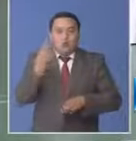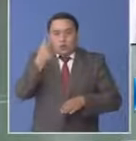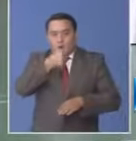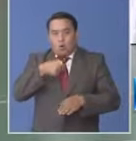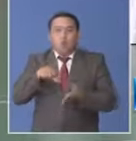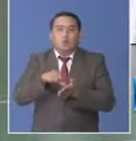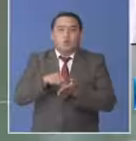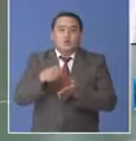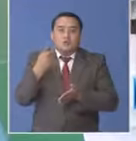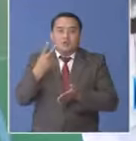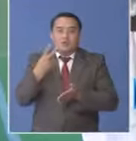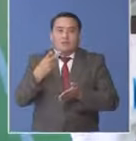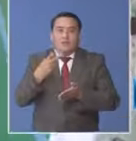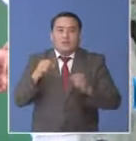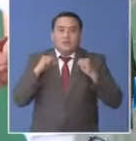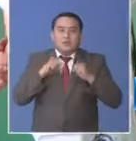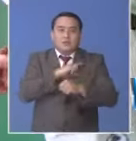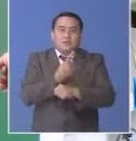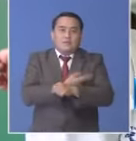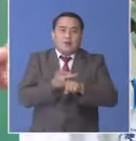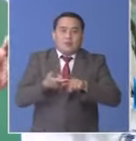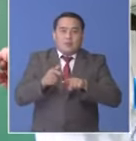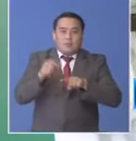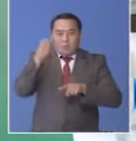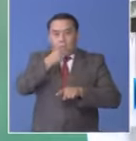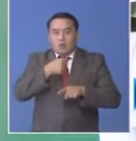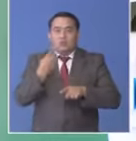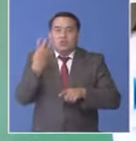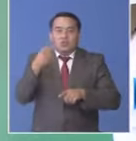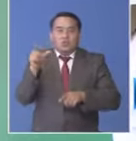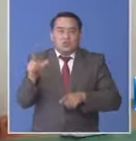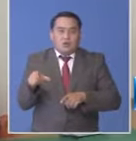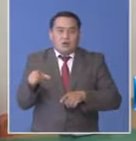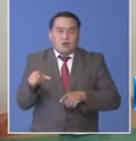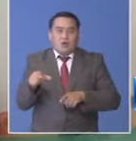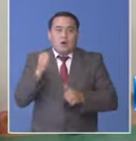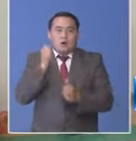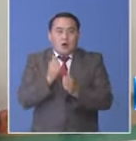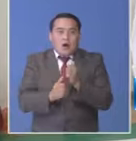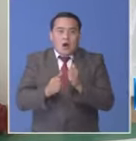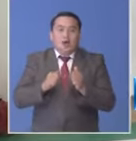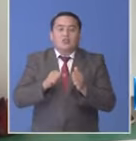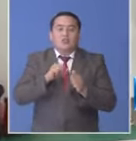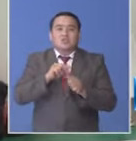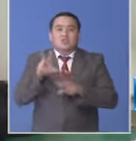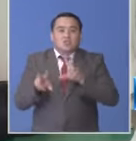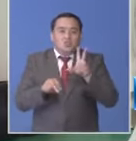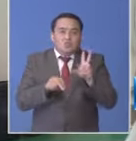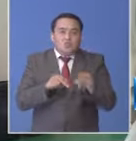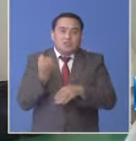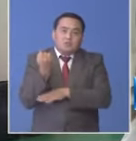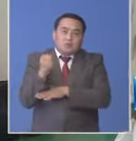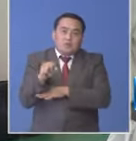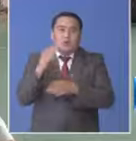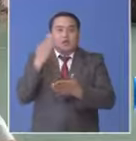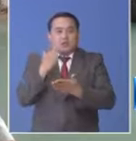в них участвовали 2 ведущих спортсмена. В этом году отбор проходит 4 человека, и у каждого из них есть шанс на победу, отмечают тренеры. К